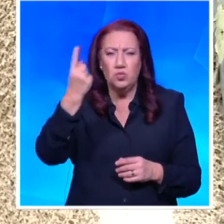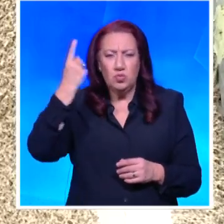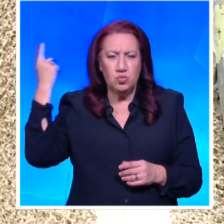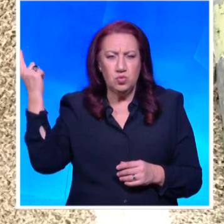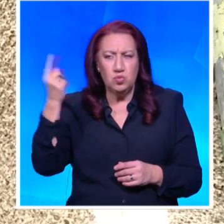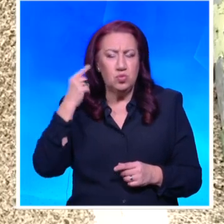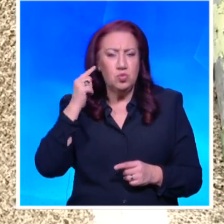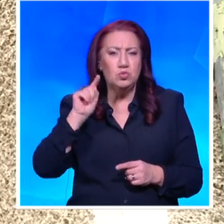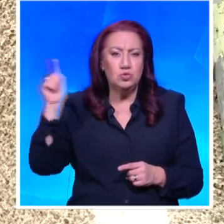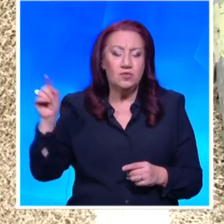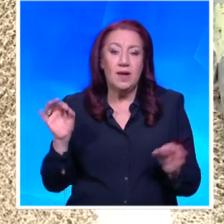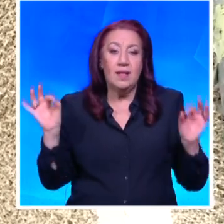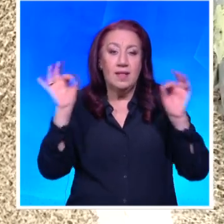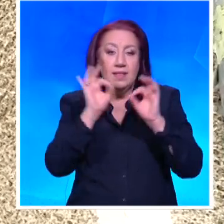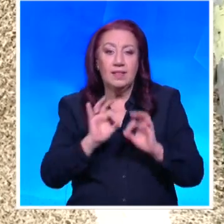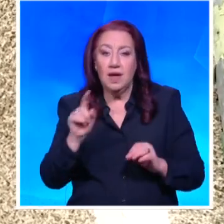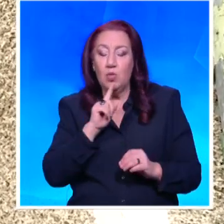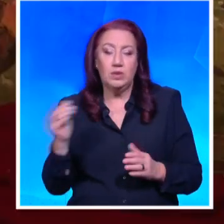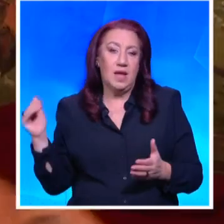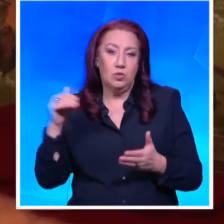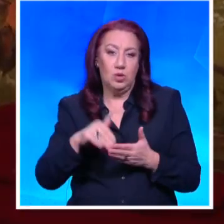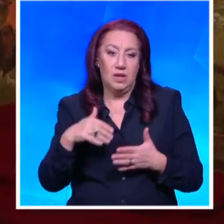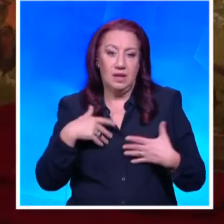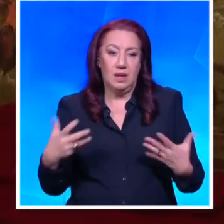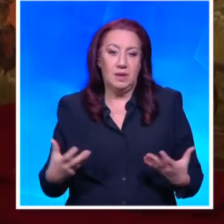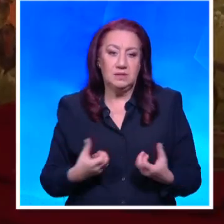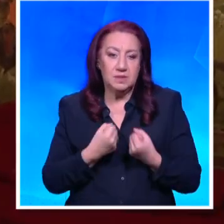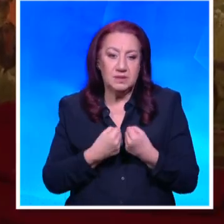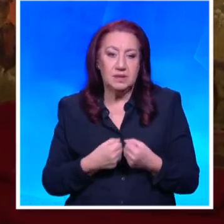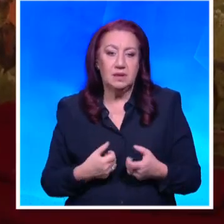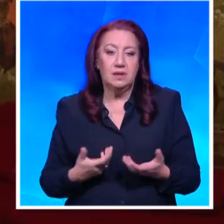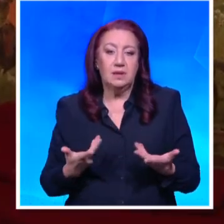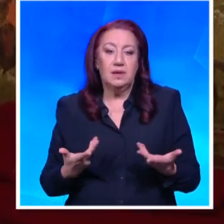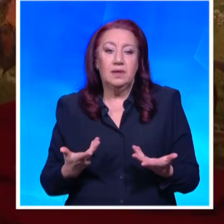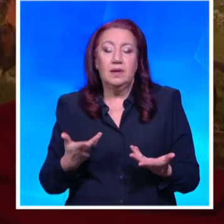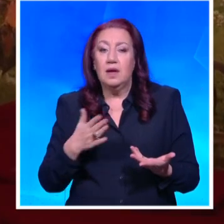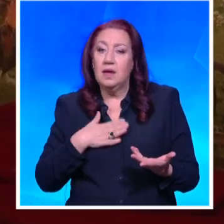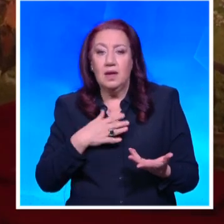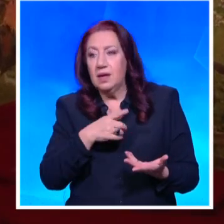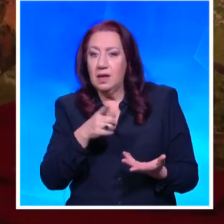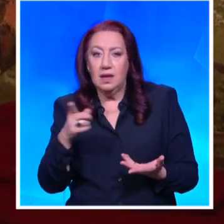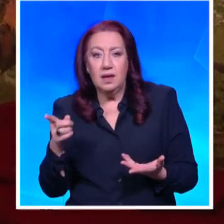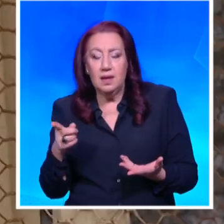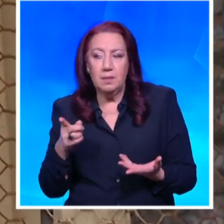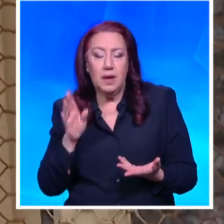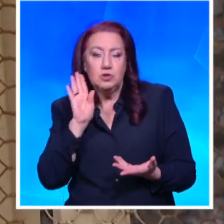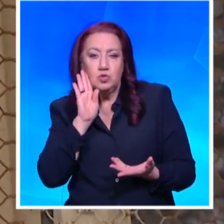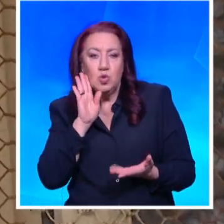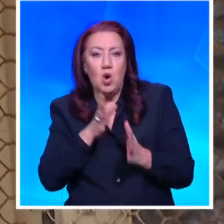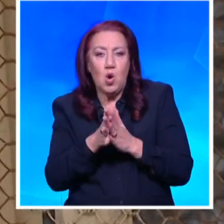чува. Никой нищо не дождее, но няма и купши и близко, да има някой, нещо никой да